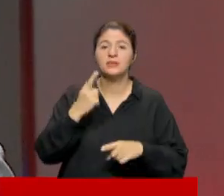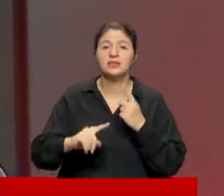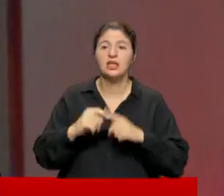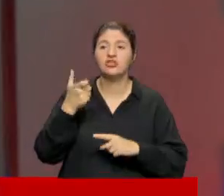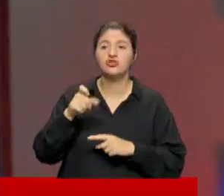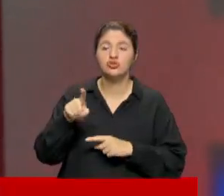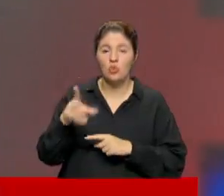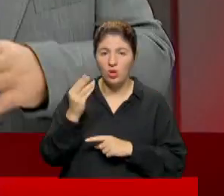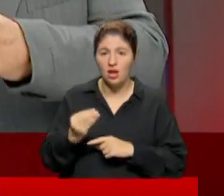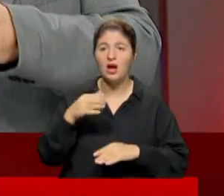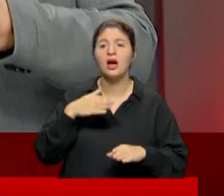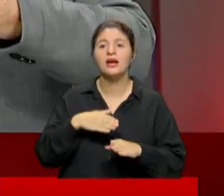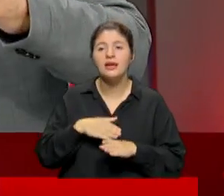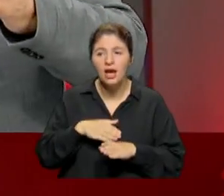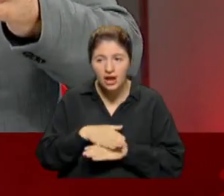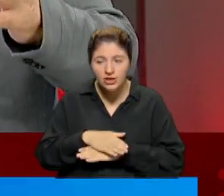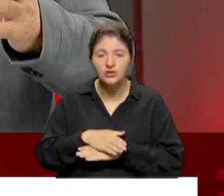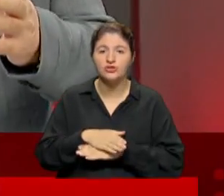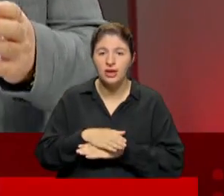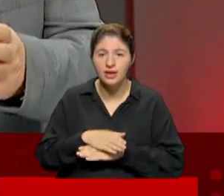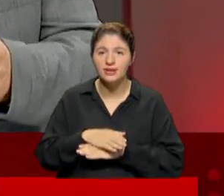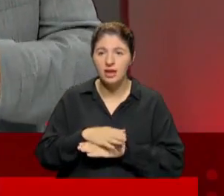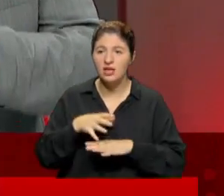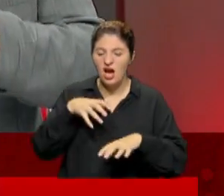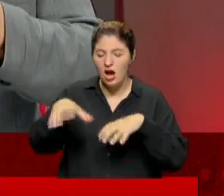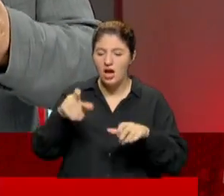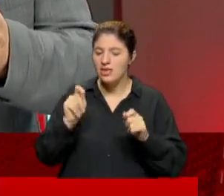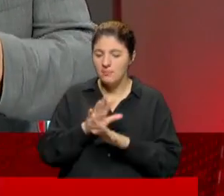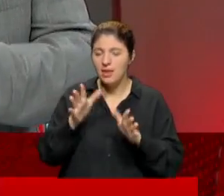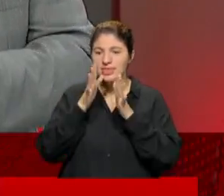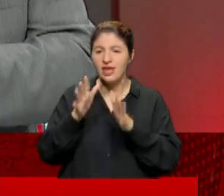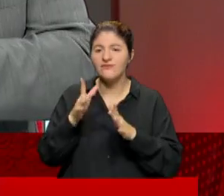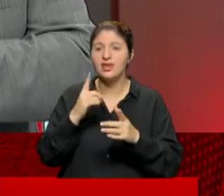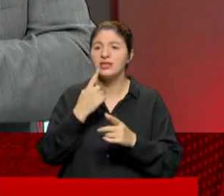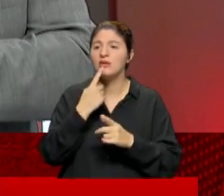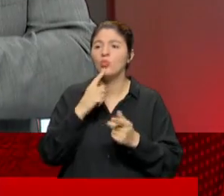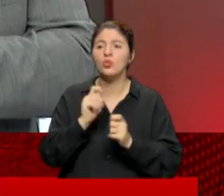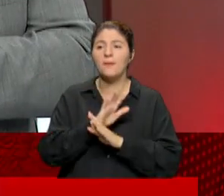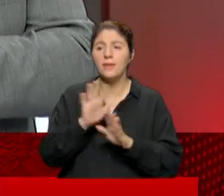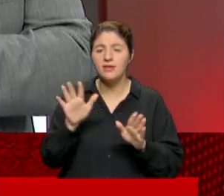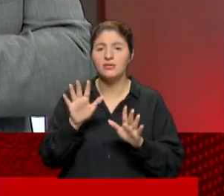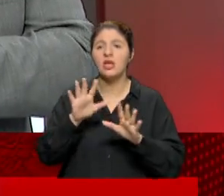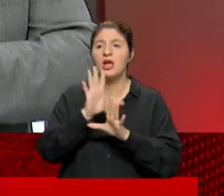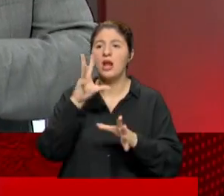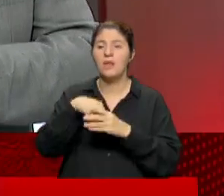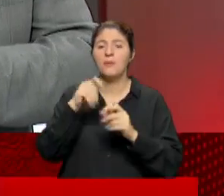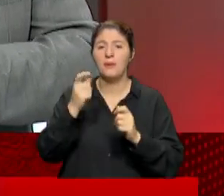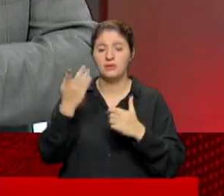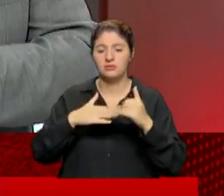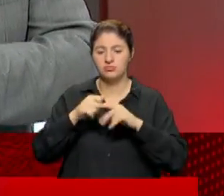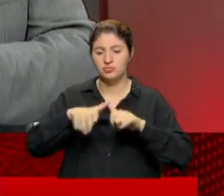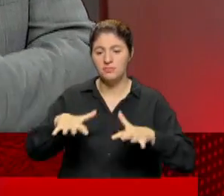siyasetçi olarak hakikaten ayrıştırmayı kullanmadan bütünleştiren bir